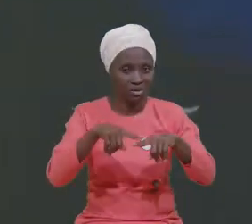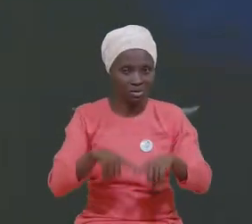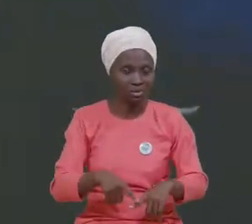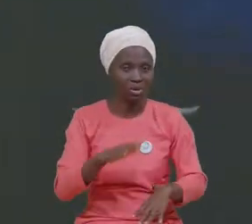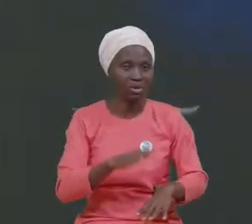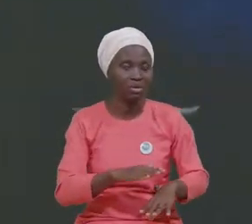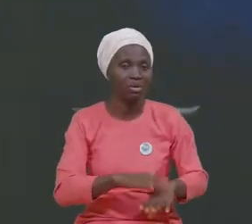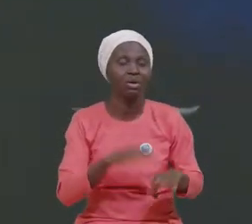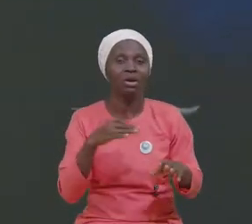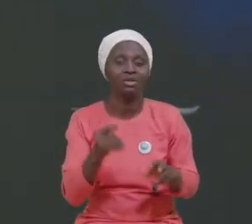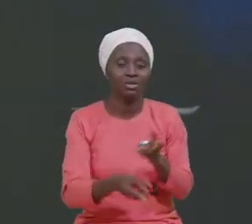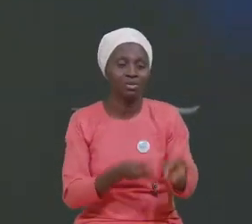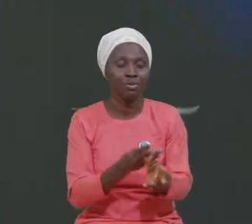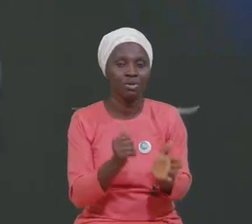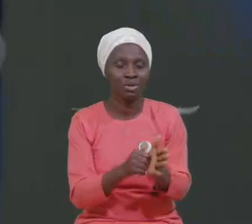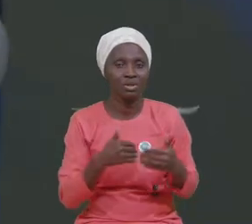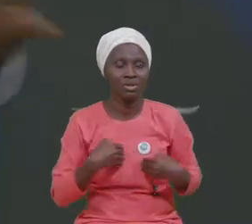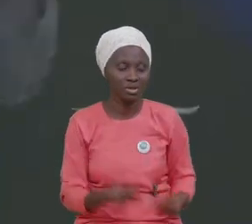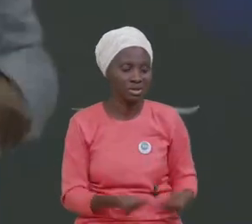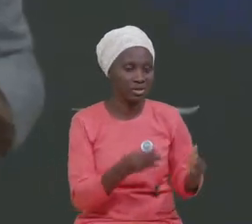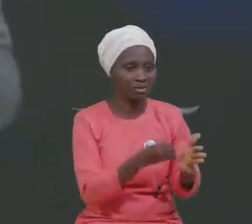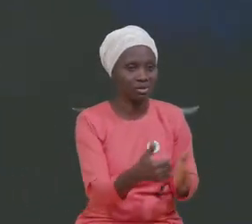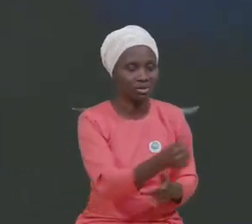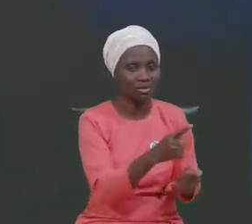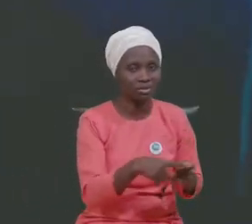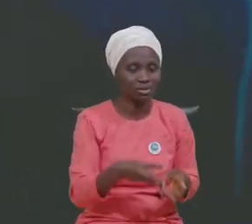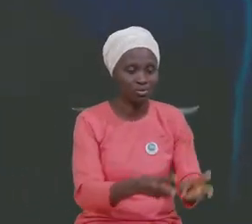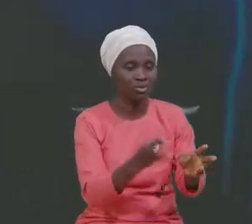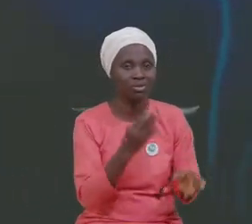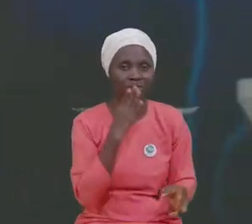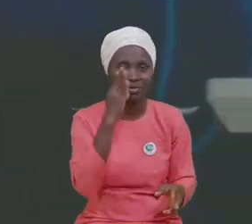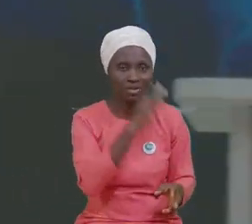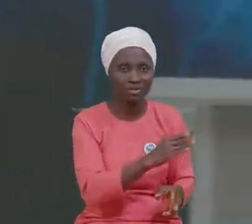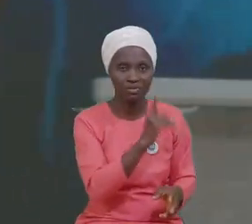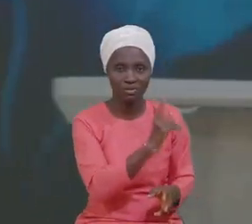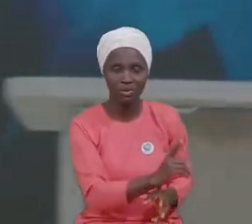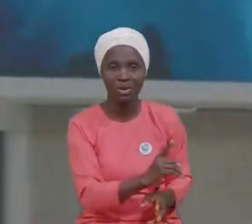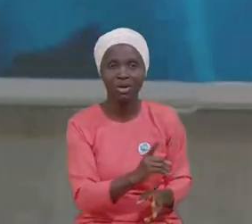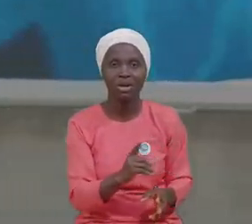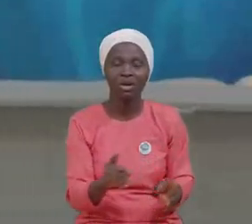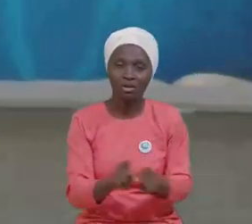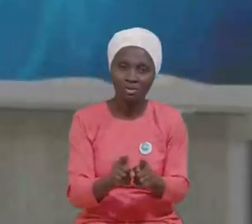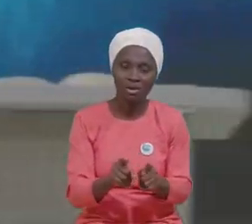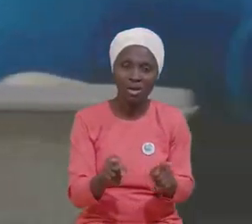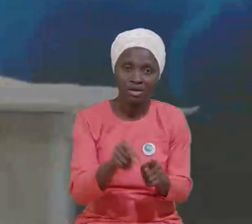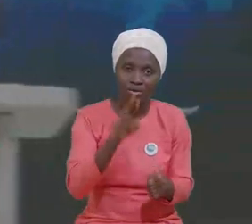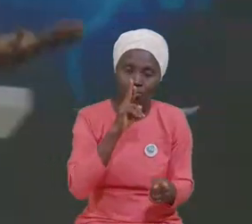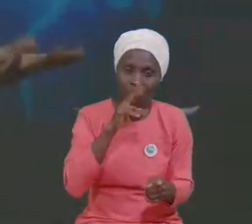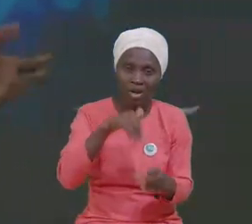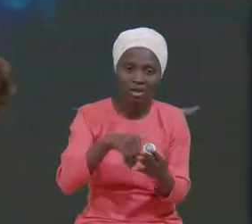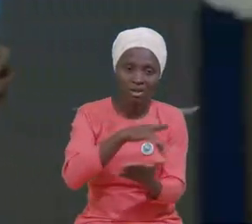indigne de confiance qui s'est livré à la voix du méchant. Même si vous êtes au milieu de ces gens-là, vous